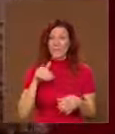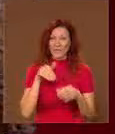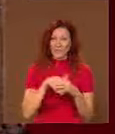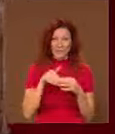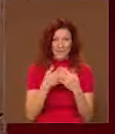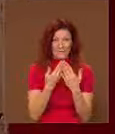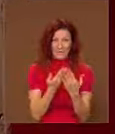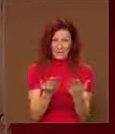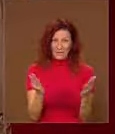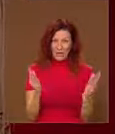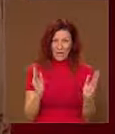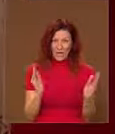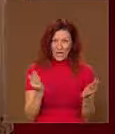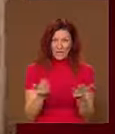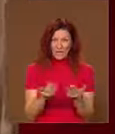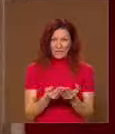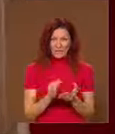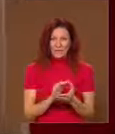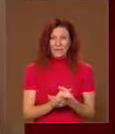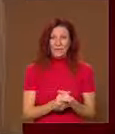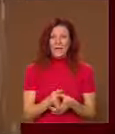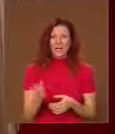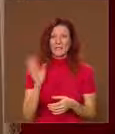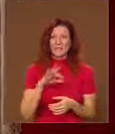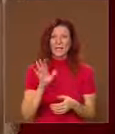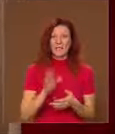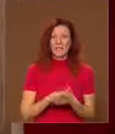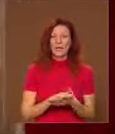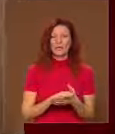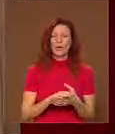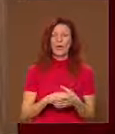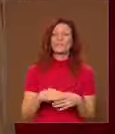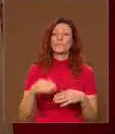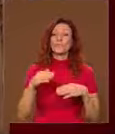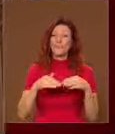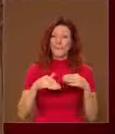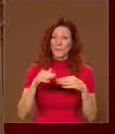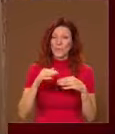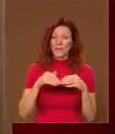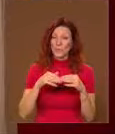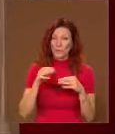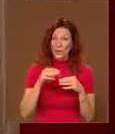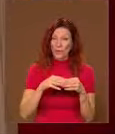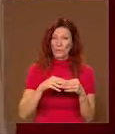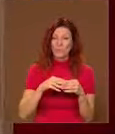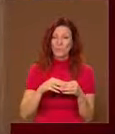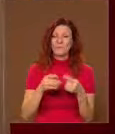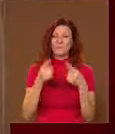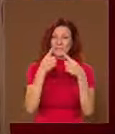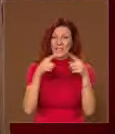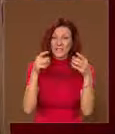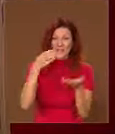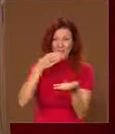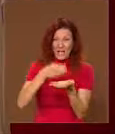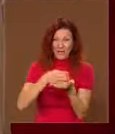свещенослужителите в Светия Олтар, след като причастието се подготвя в Светата Чаша.